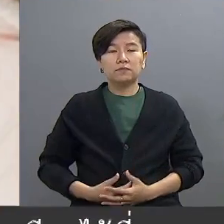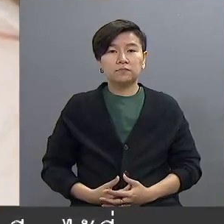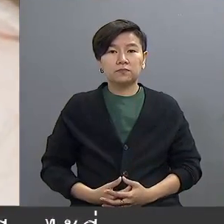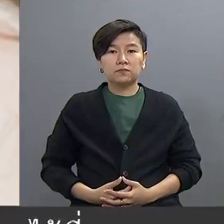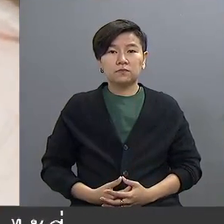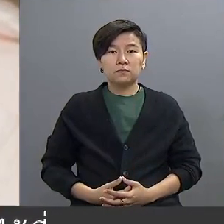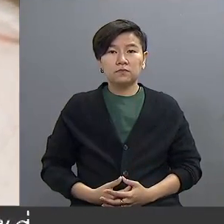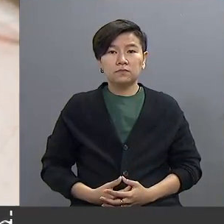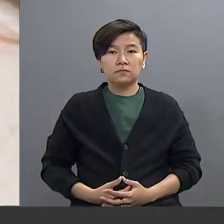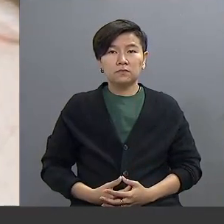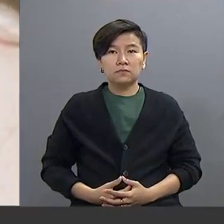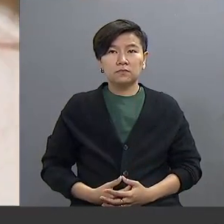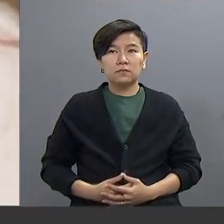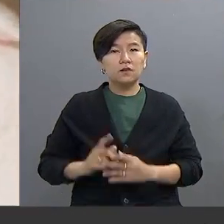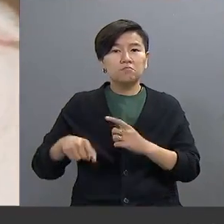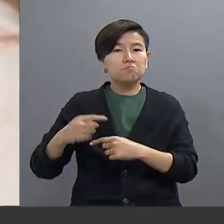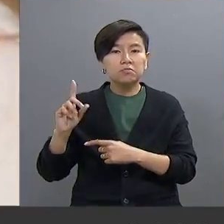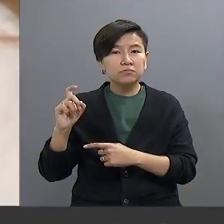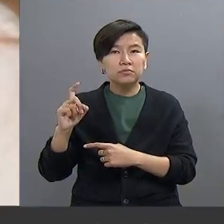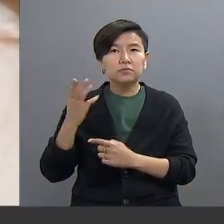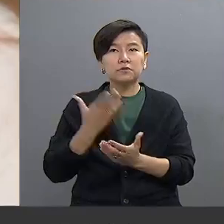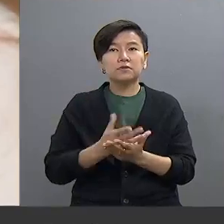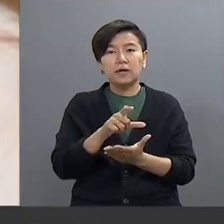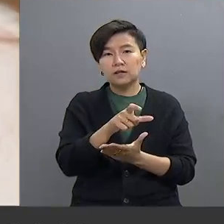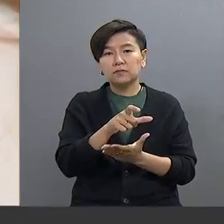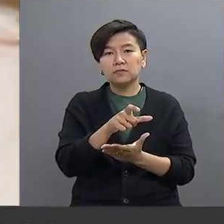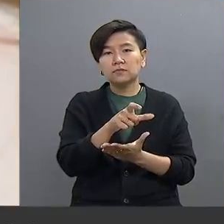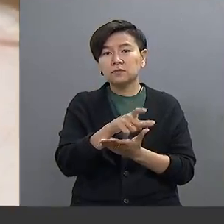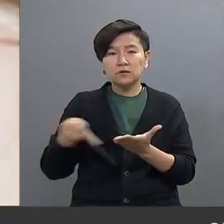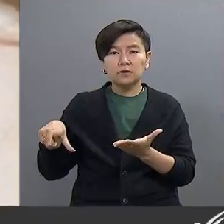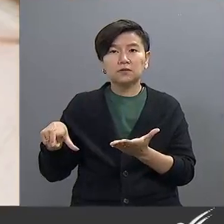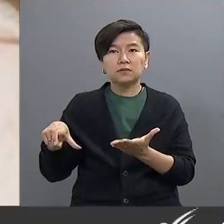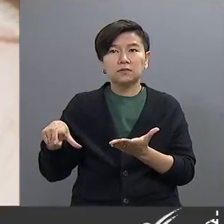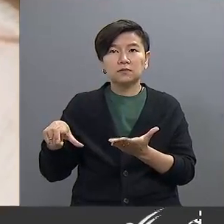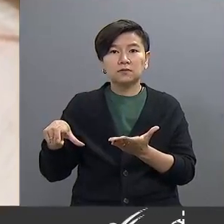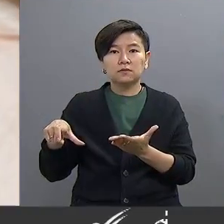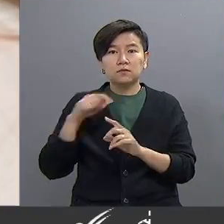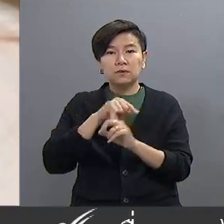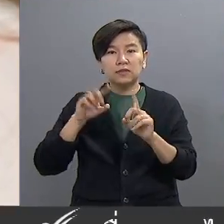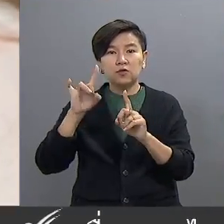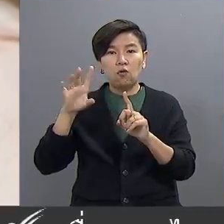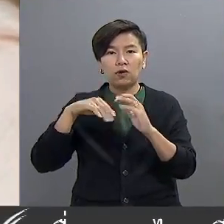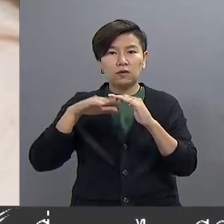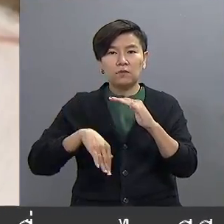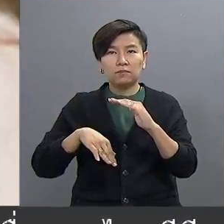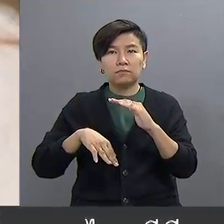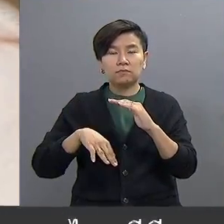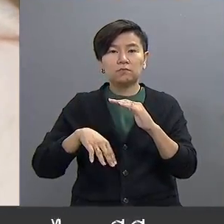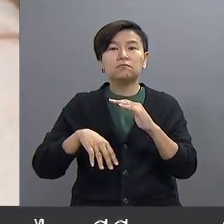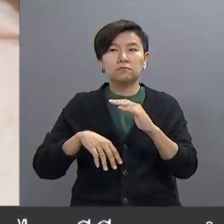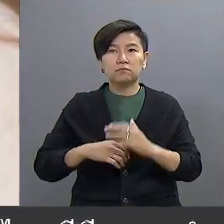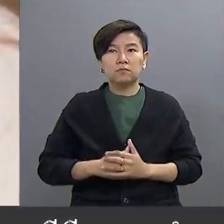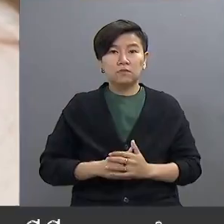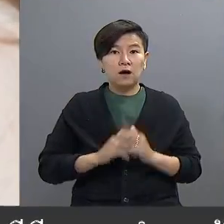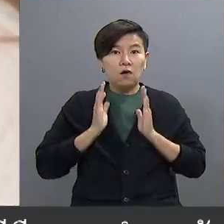ไม่ได้ไปแล้วก็จะคืนเงินไม่เต็มจำนวนก็คือไม่มีงานที่รัฐฟลอริดาแต่ถึงคนผ่านก็ไม่มีงานที่